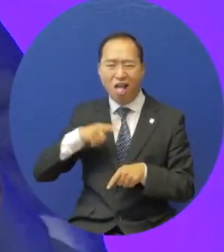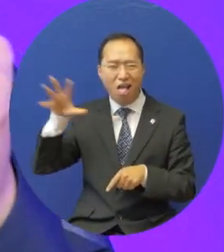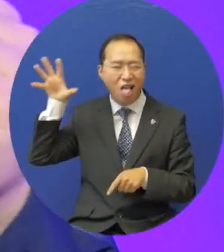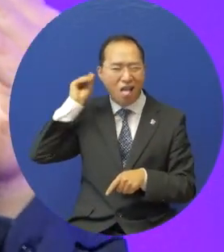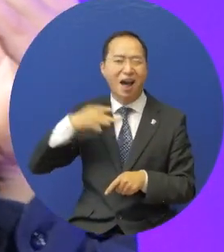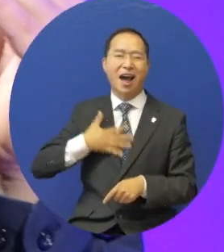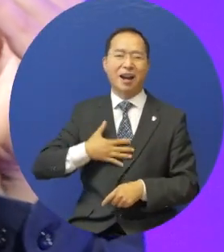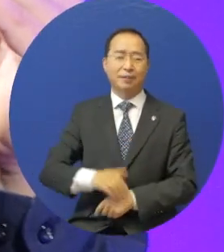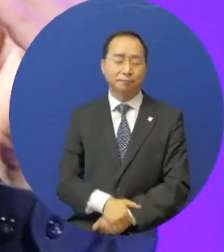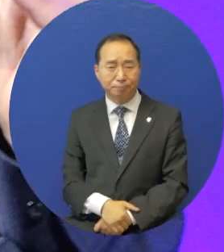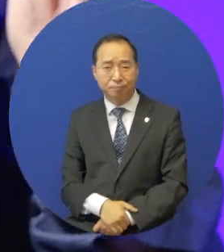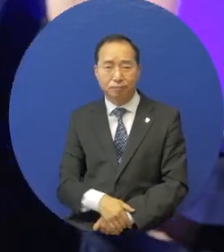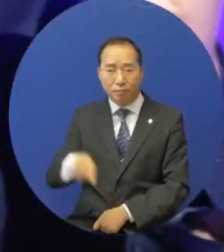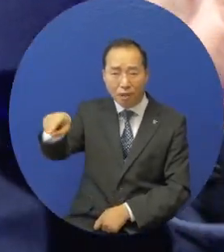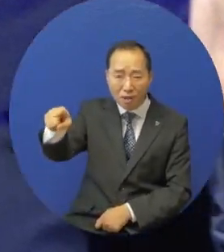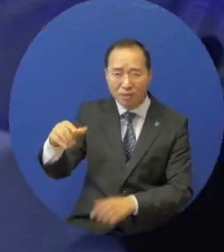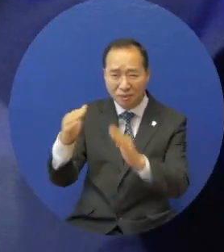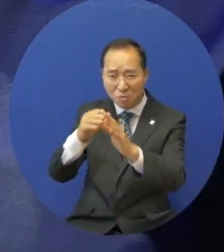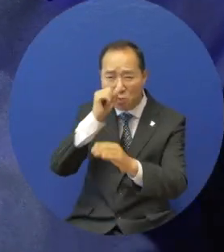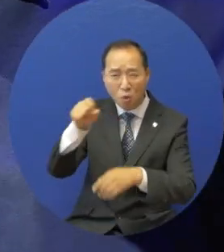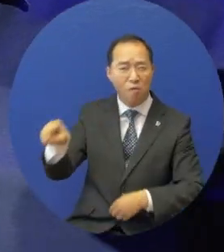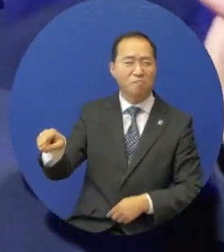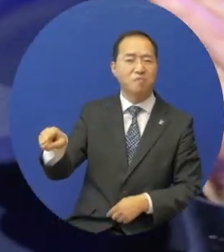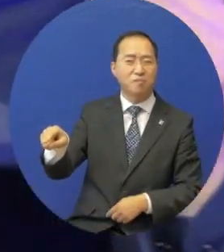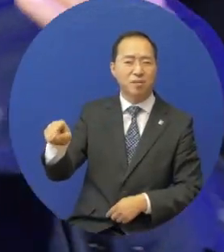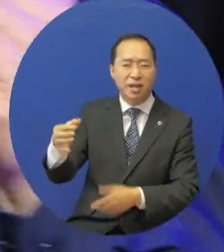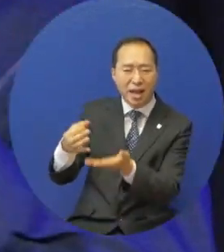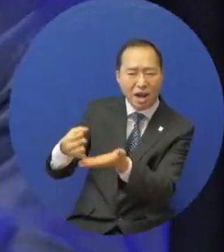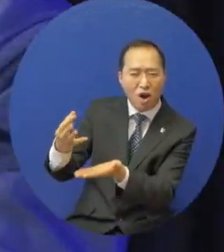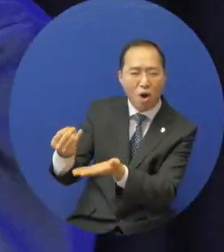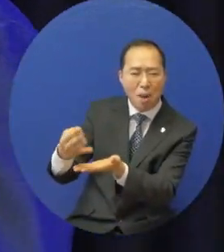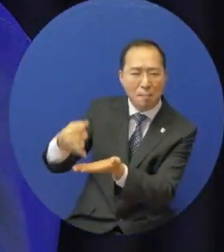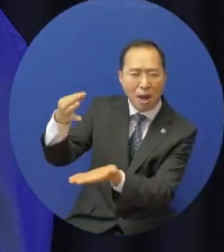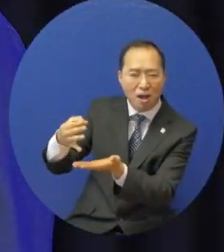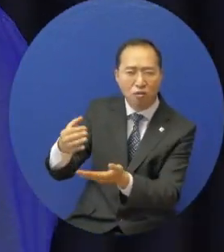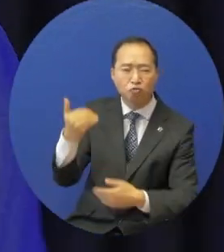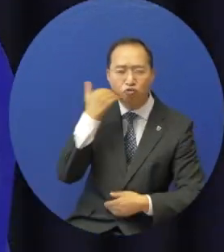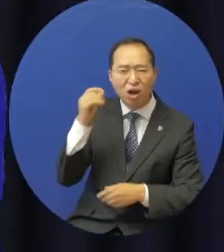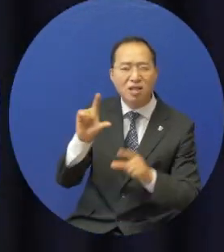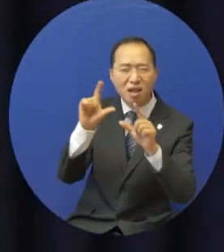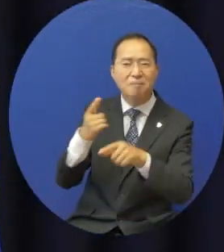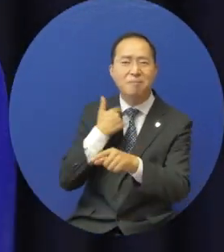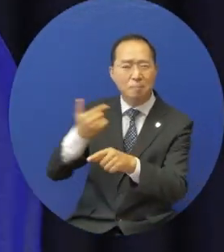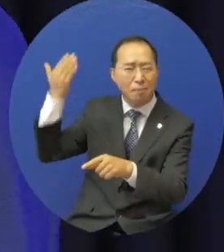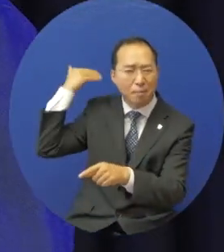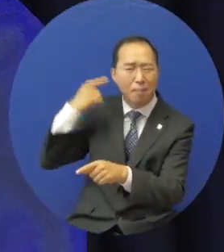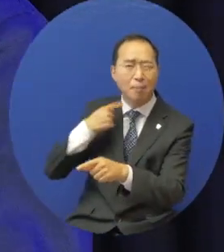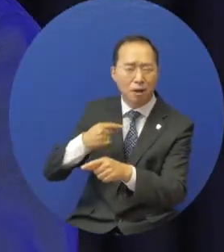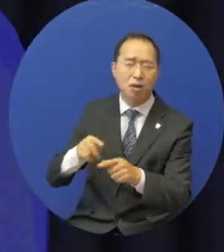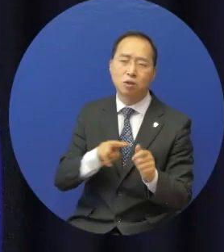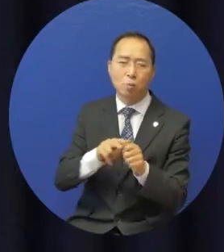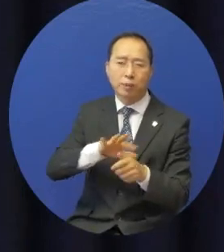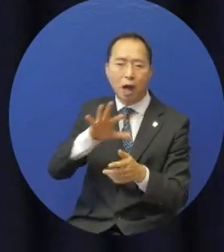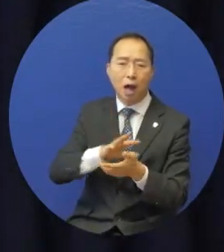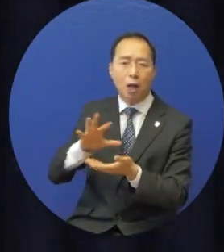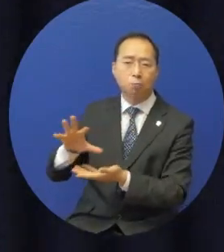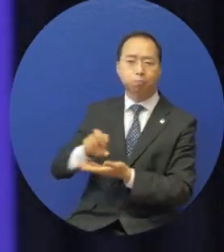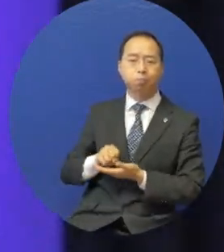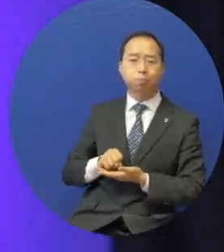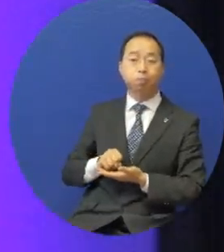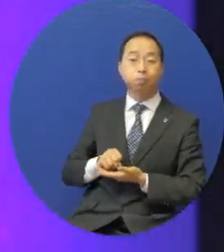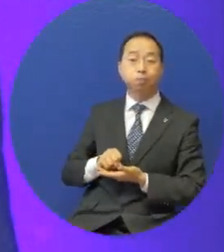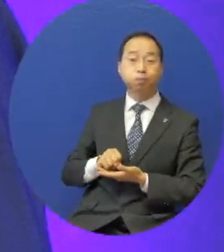그러니까 어느 지역에 가면 어떤 좋은 집이 있고 그 집의 가격은 어느 정도이고 또 누가 살았었고 이런 정보를 독점했었기